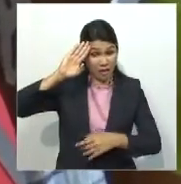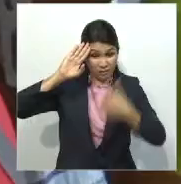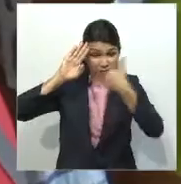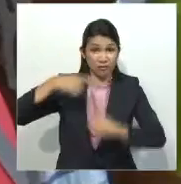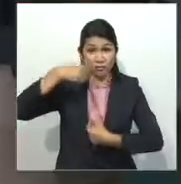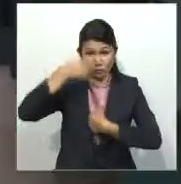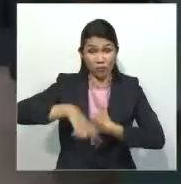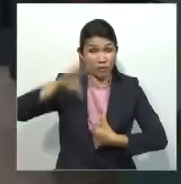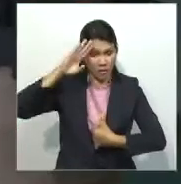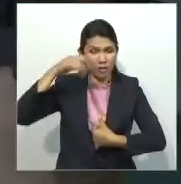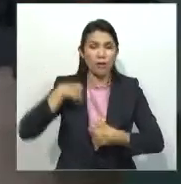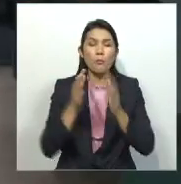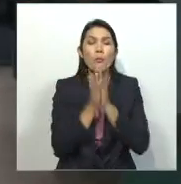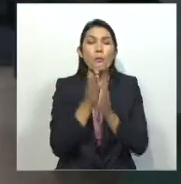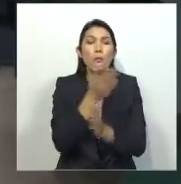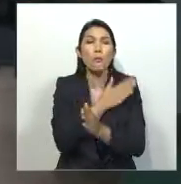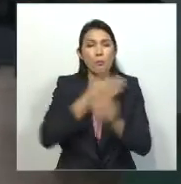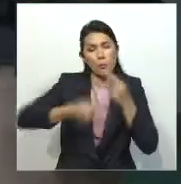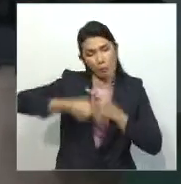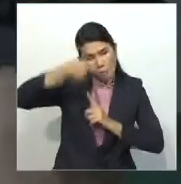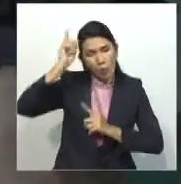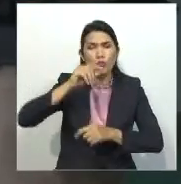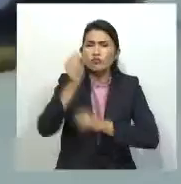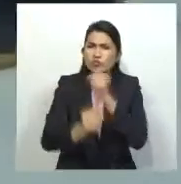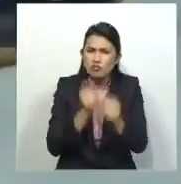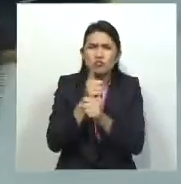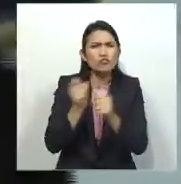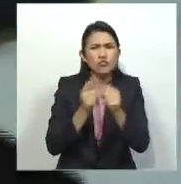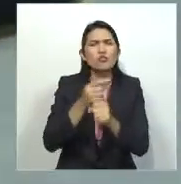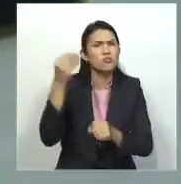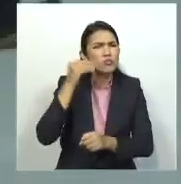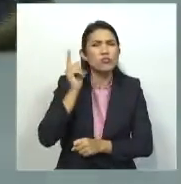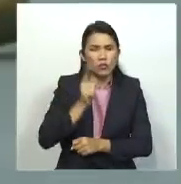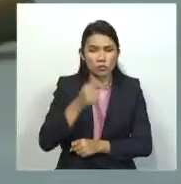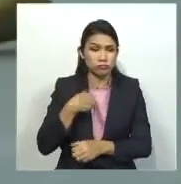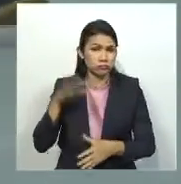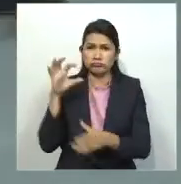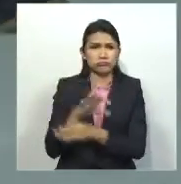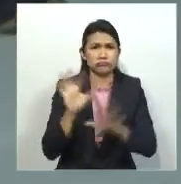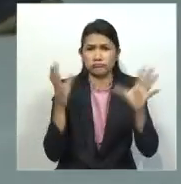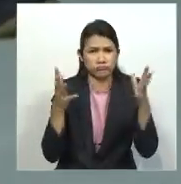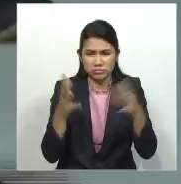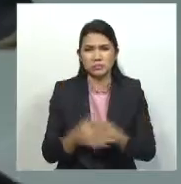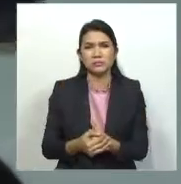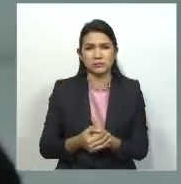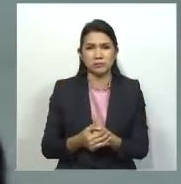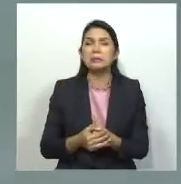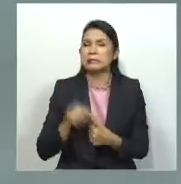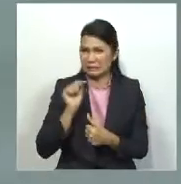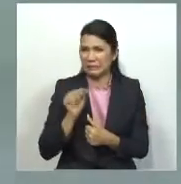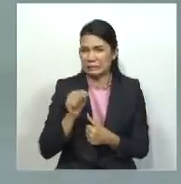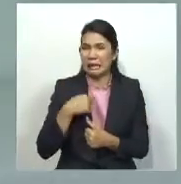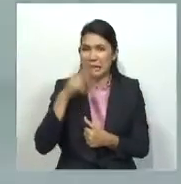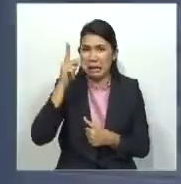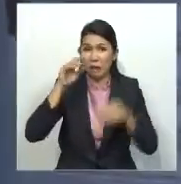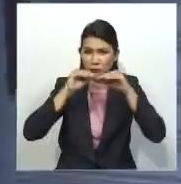แล้วก็จำพรรษาในวัดพื้นที่3จังหวัดชายแดนภาคใต้อยู่แล้วไม่ได้มีการบังคับแต่อย่างใดค่ะ ครับอันนั้นก็เป็นอีกหนึ่งเรื่องที่มีกระแสข่า